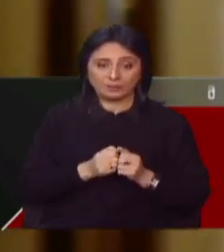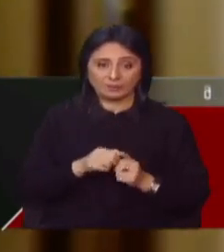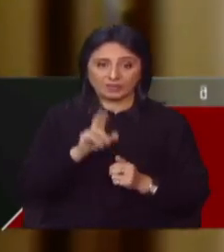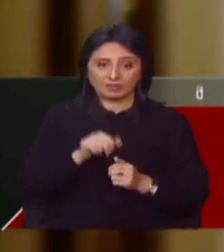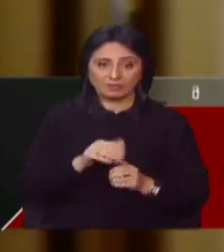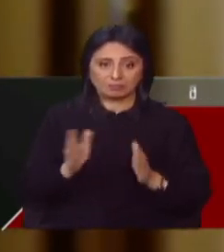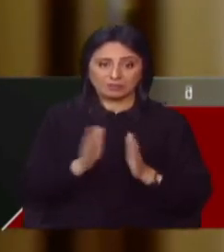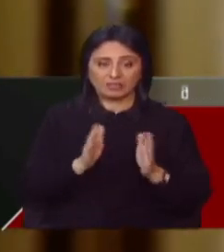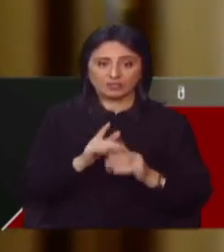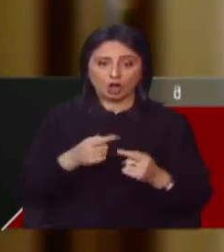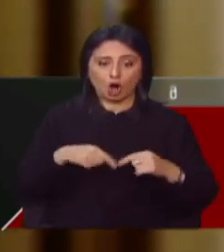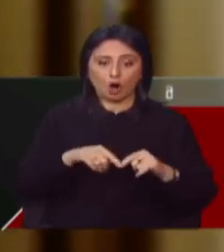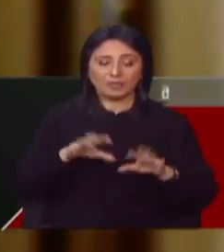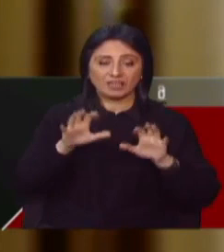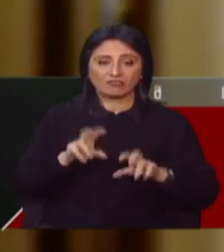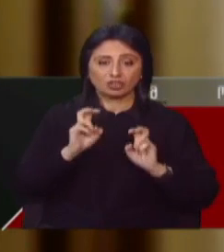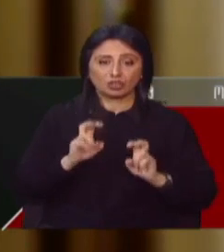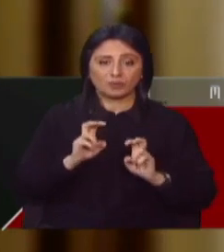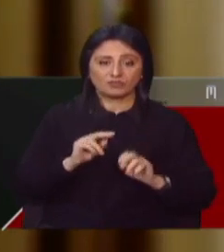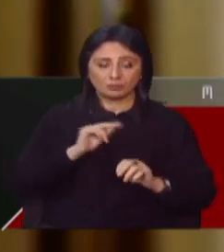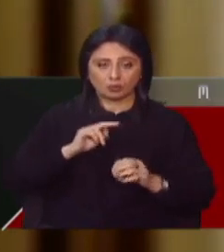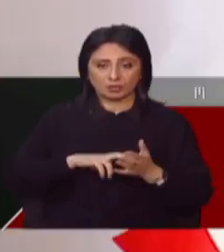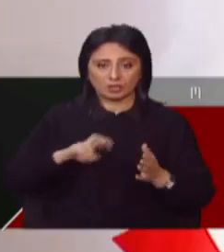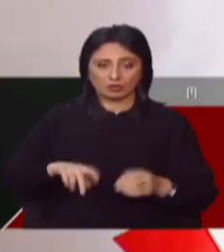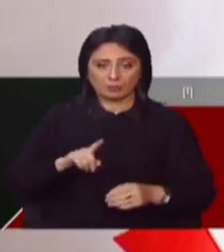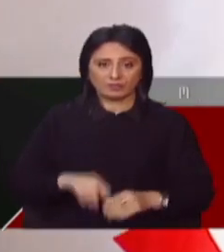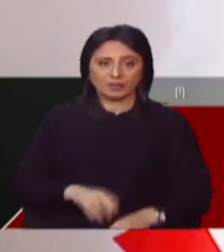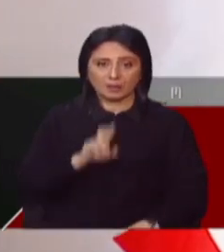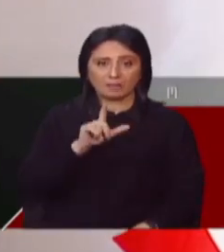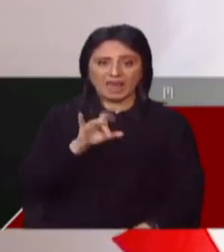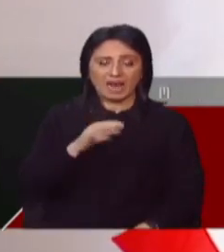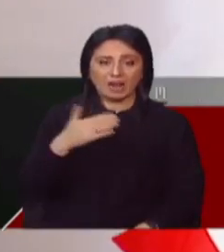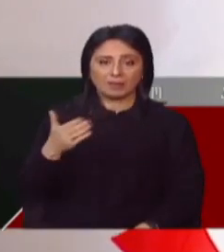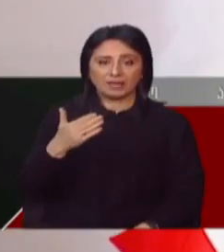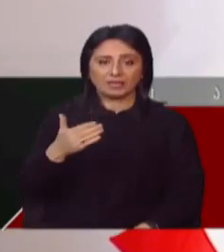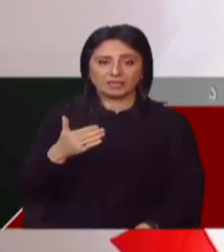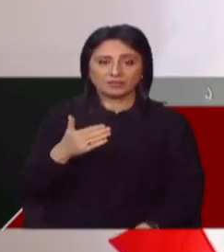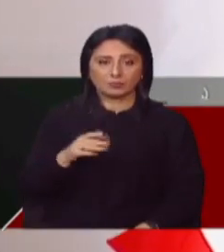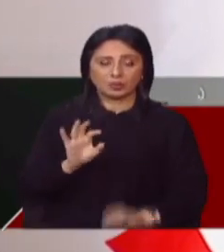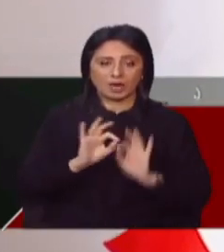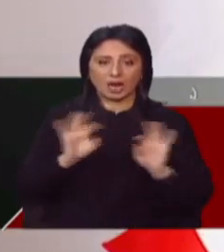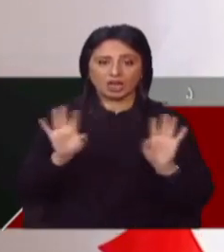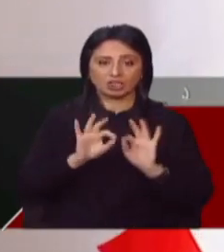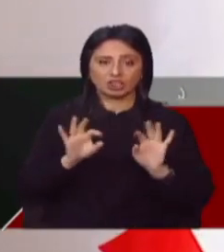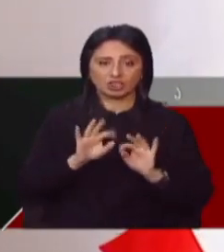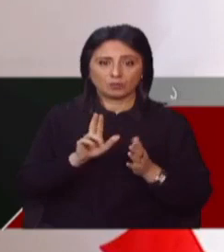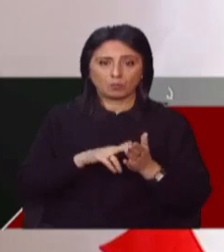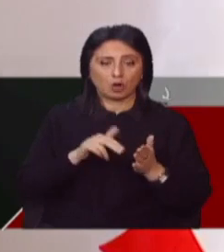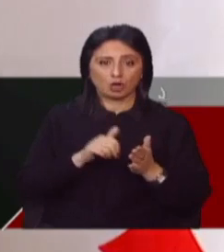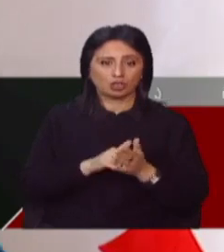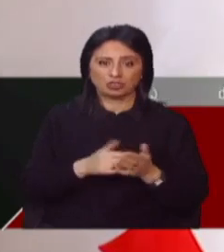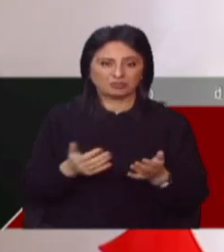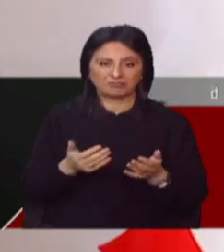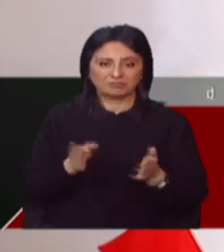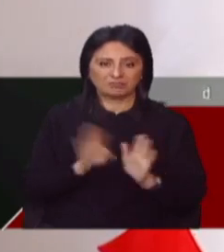და მინიმუმ კომიტეტის თავმჯდომარის პოსტის დატოვება ბერაიას მხრიდან გაჟღერებული ბოდიში არაფერს